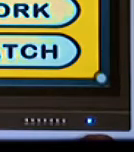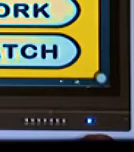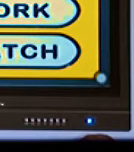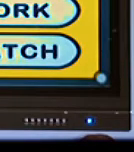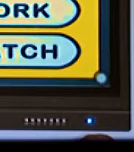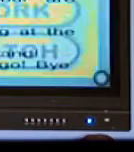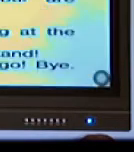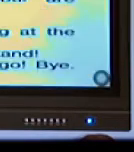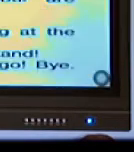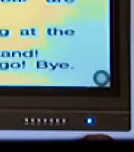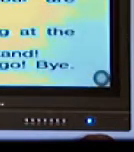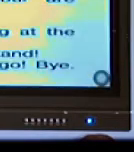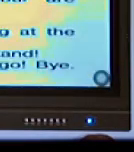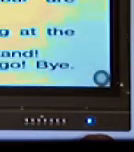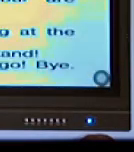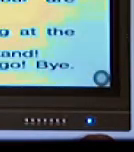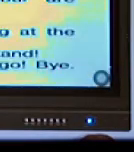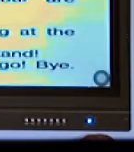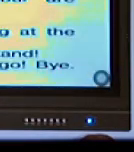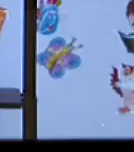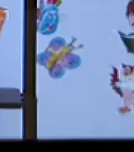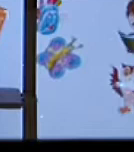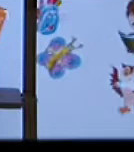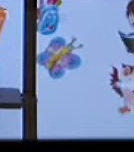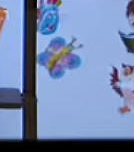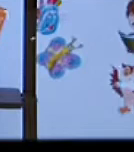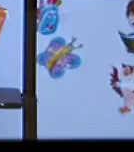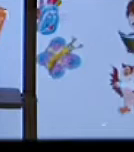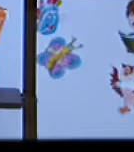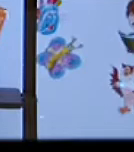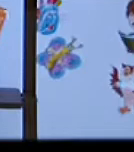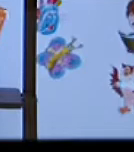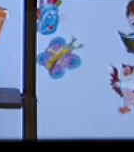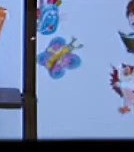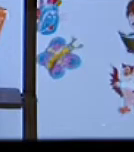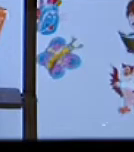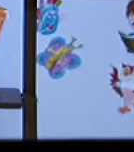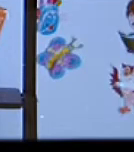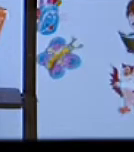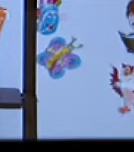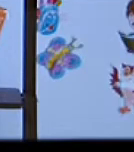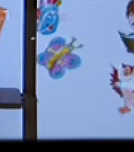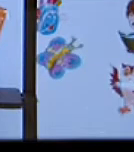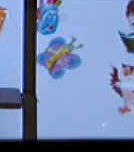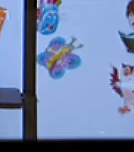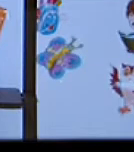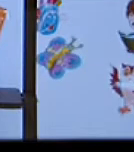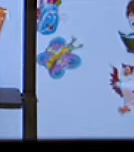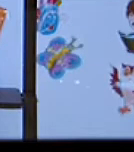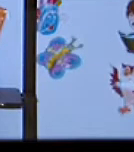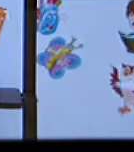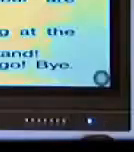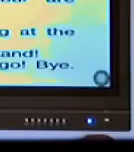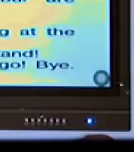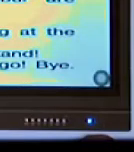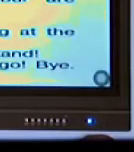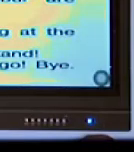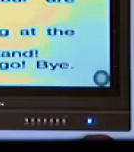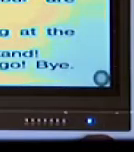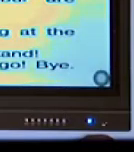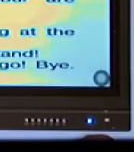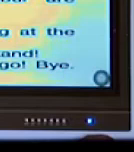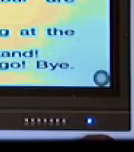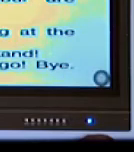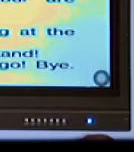doing? He is eating. И самостоятельная работа для вас. Смотрим внимательно на экран.